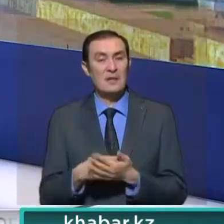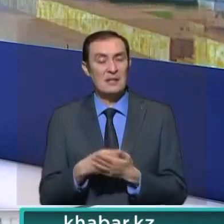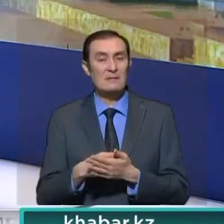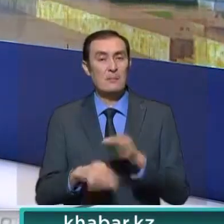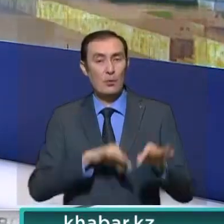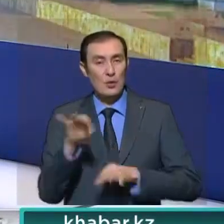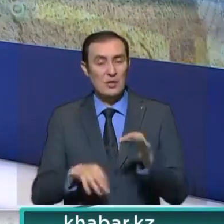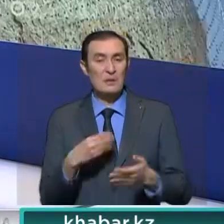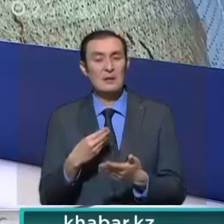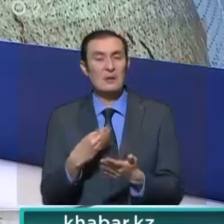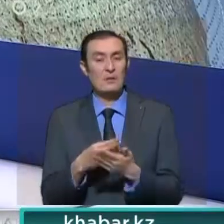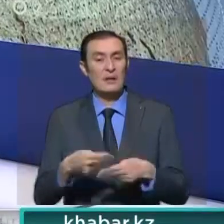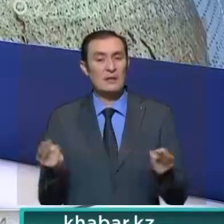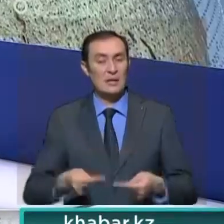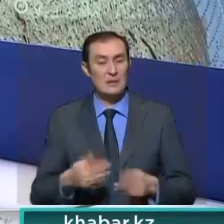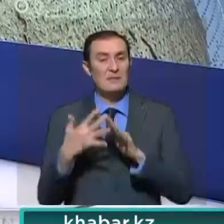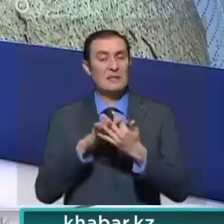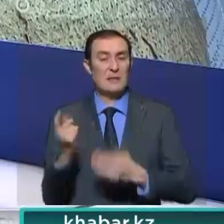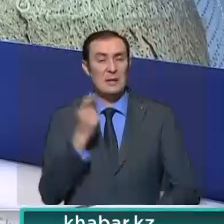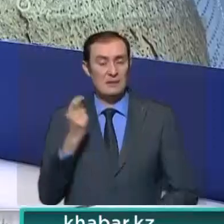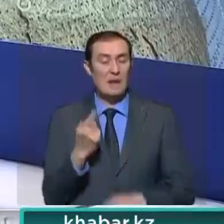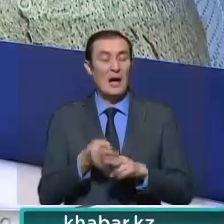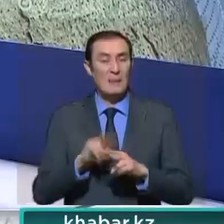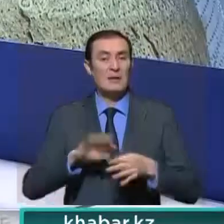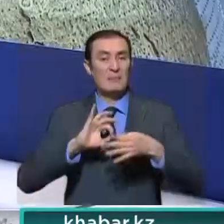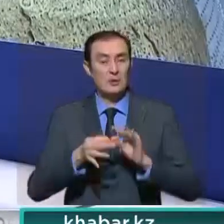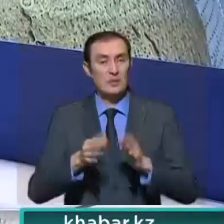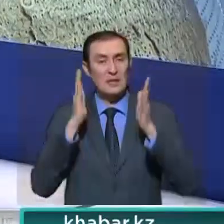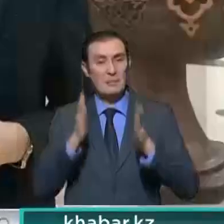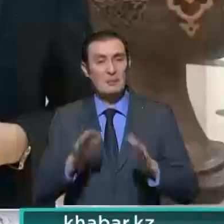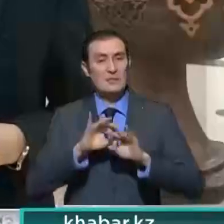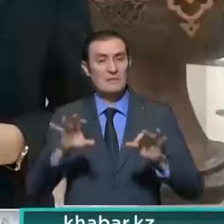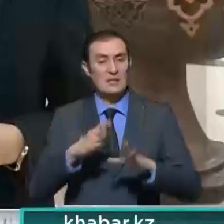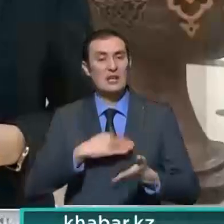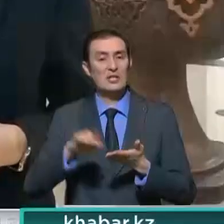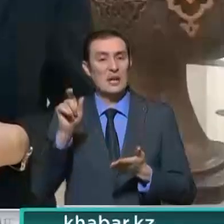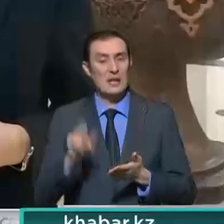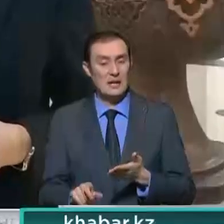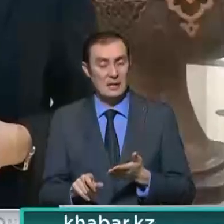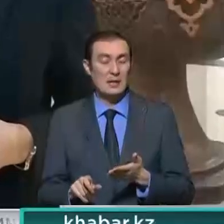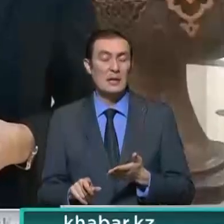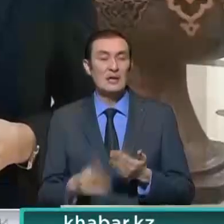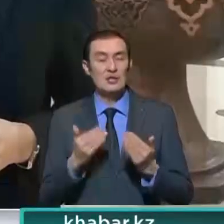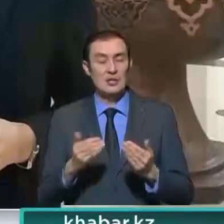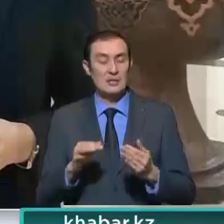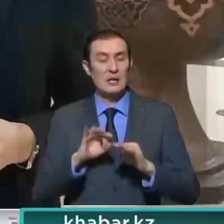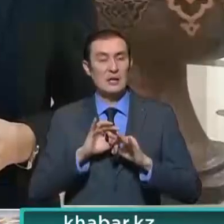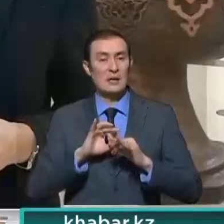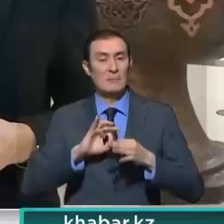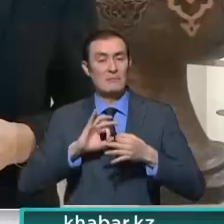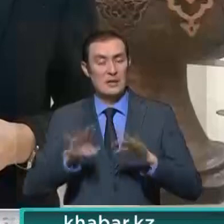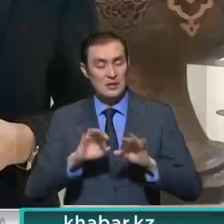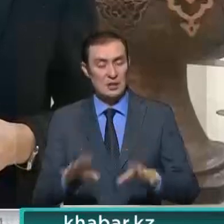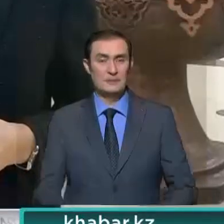и торговыми контрактами в сфере сельского хозяйства обо всем подробнее на прямой связи расскажет моя коллега Динара матырова готова выйти она сейчас на связь